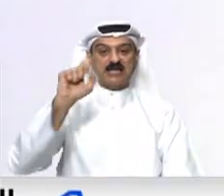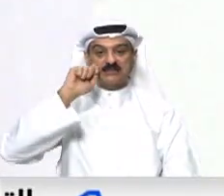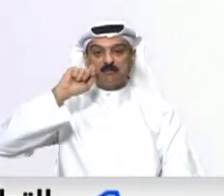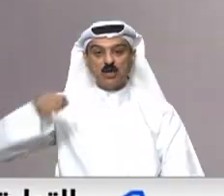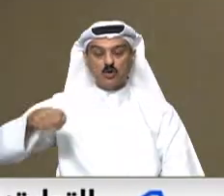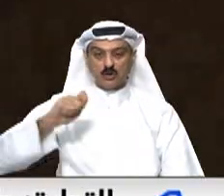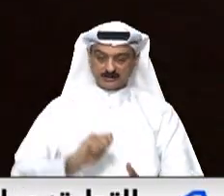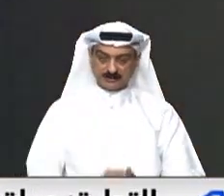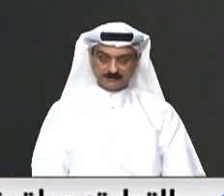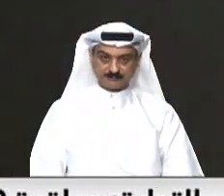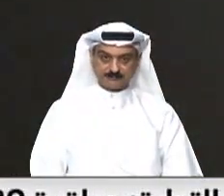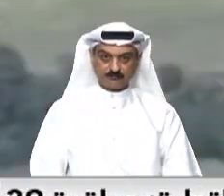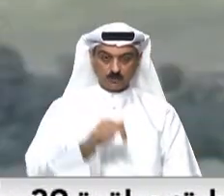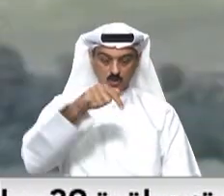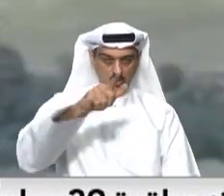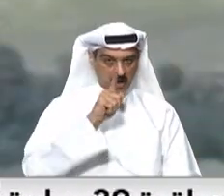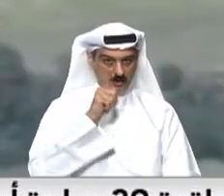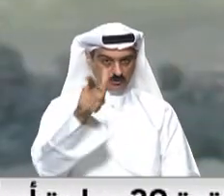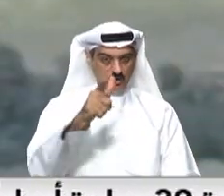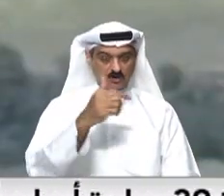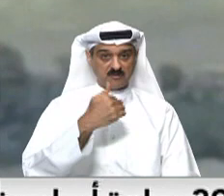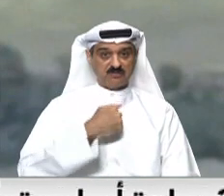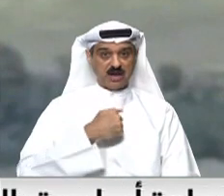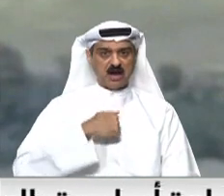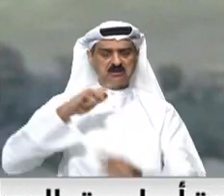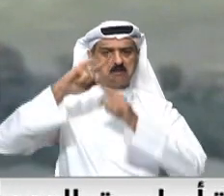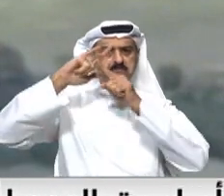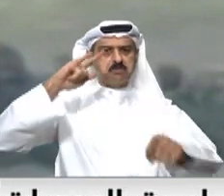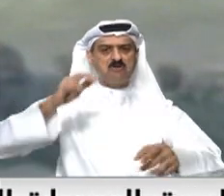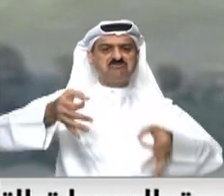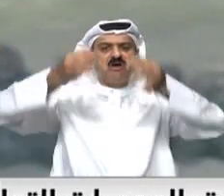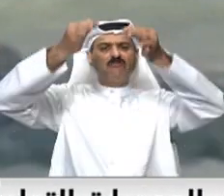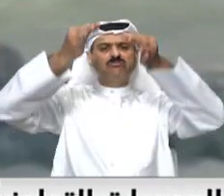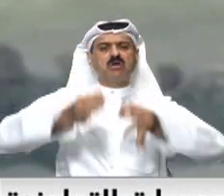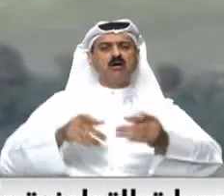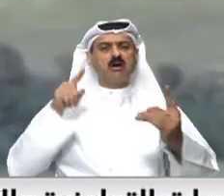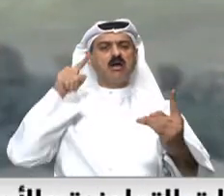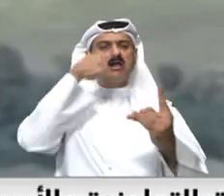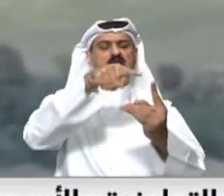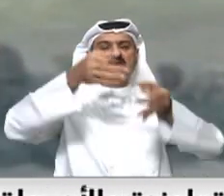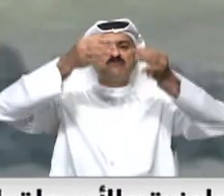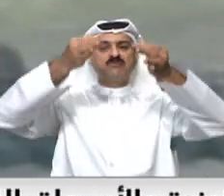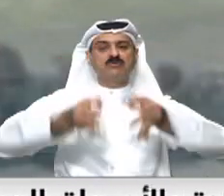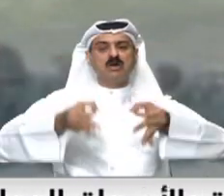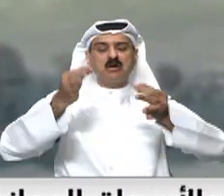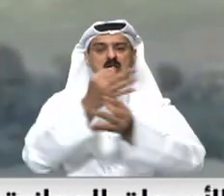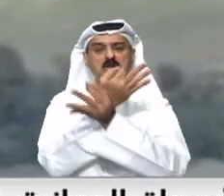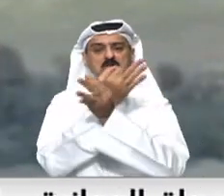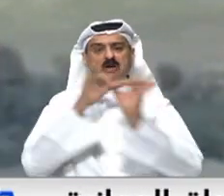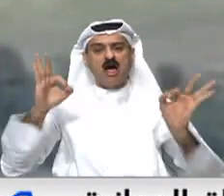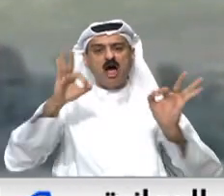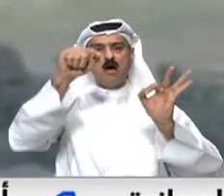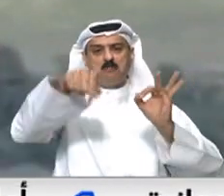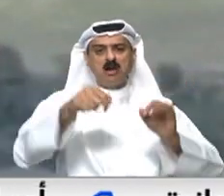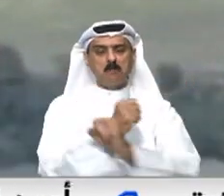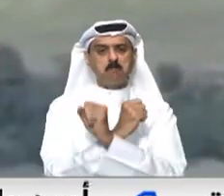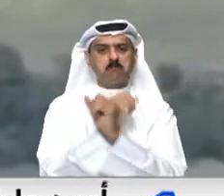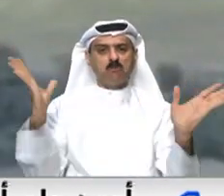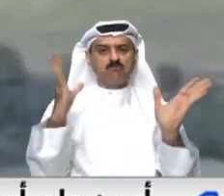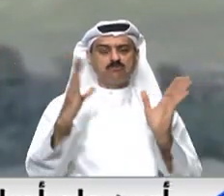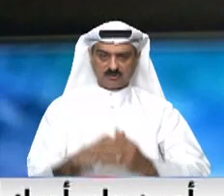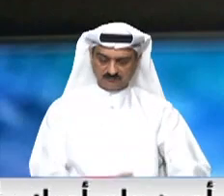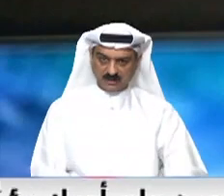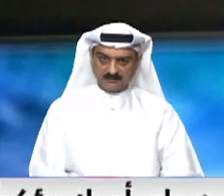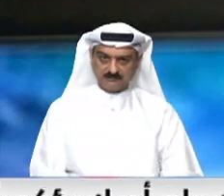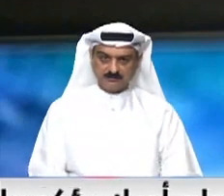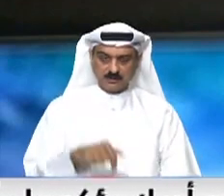الاوكرانيه واوضحت ان الضربه حققت هدفها وان كل المواقع المستهدفه تمت اصابتها